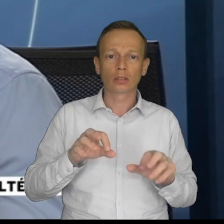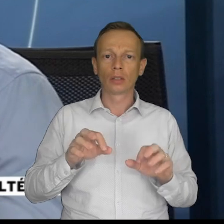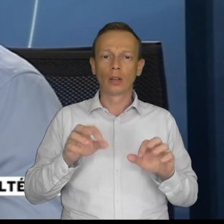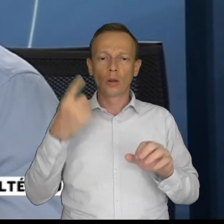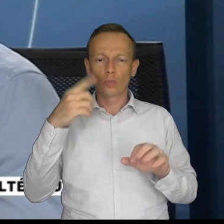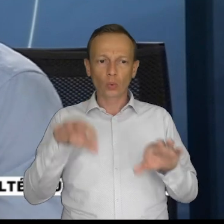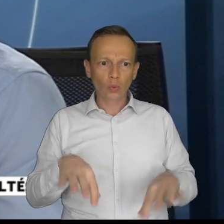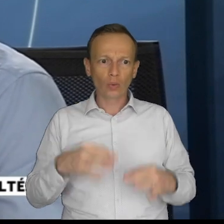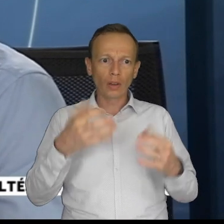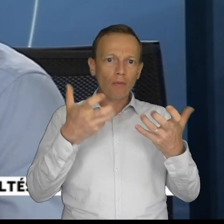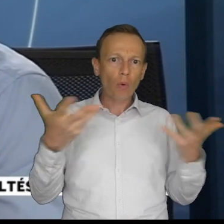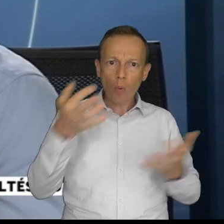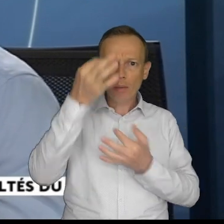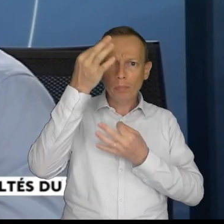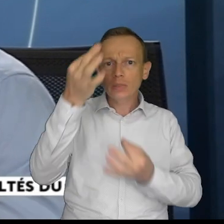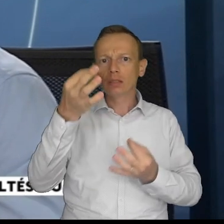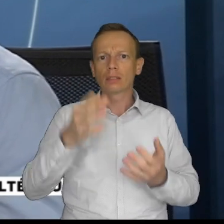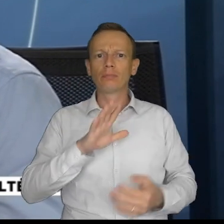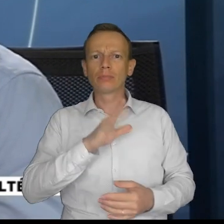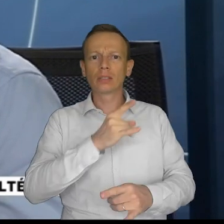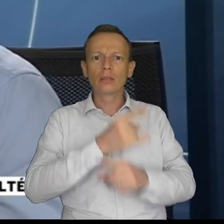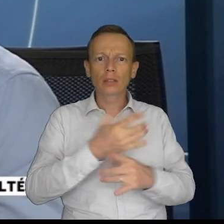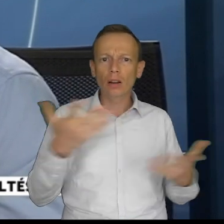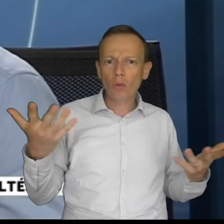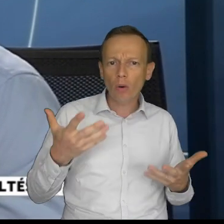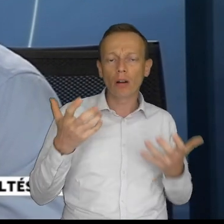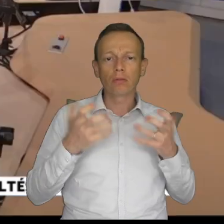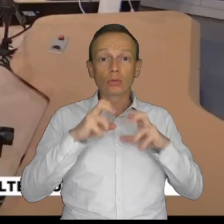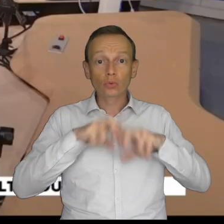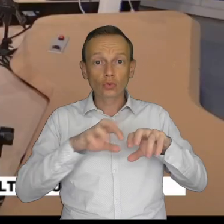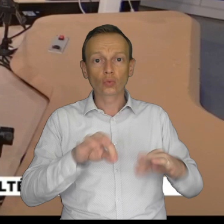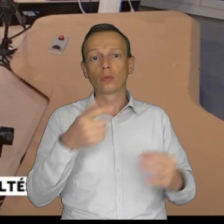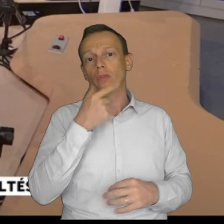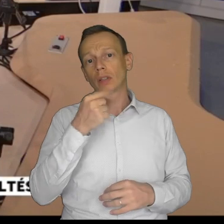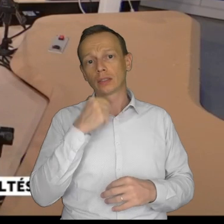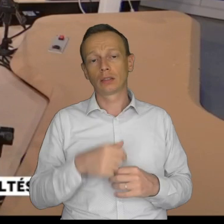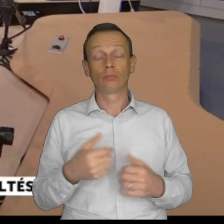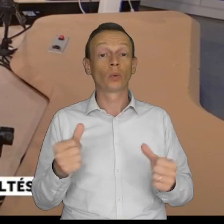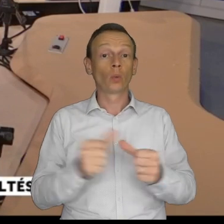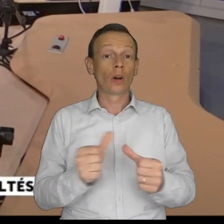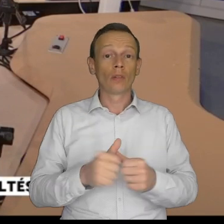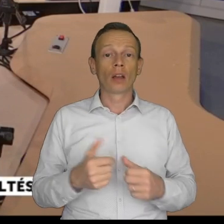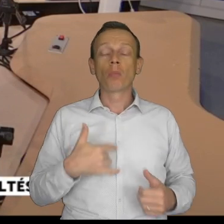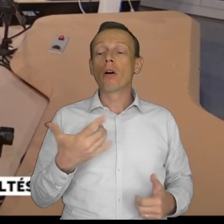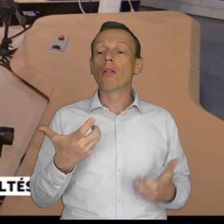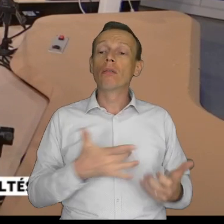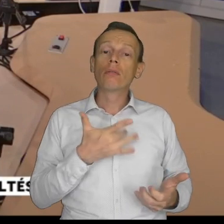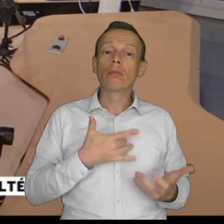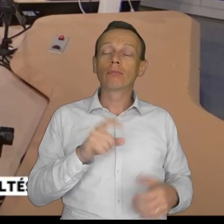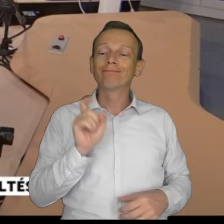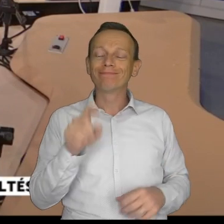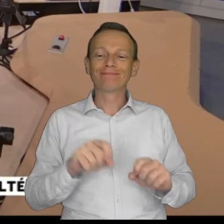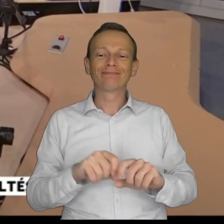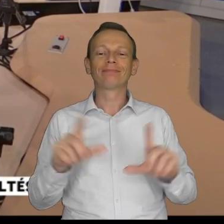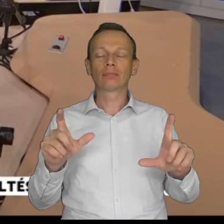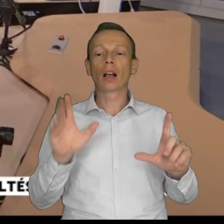pouvoir trouver plus facilement son prestataire et son type d'hébergement, etc. Et du coup, il suffit de cliquer sur ce qui vous intéresse